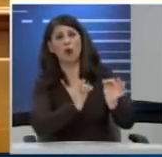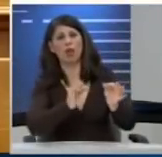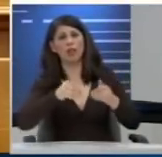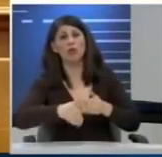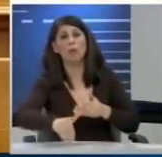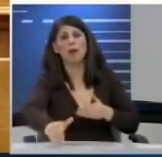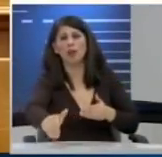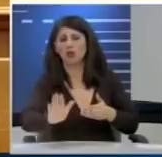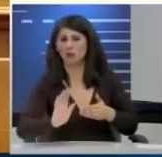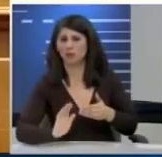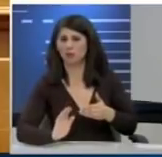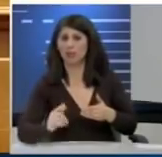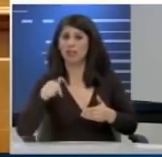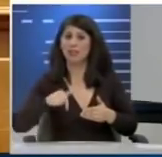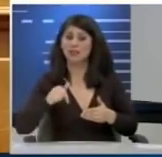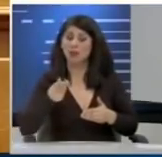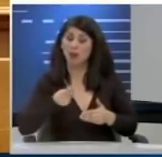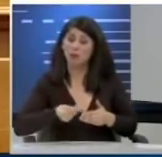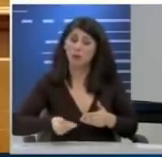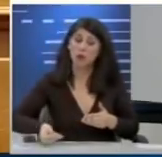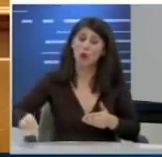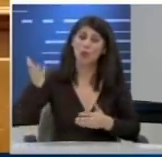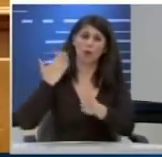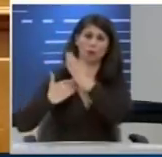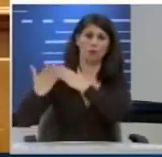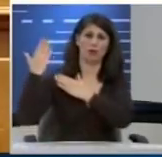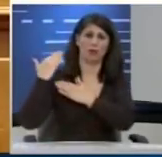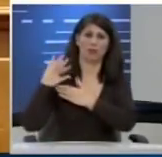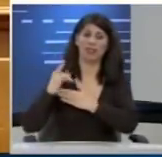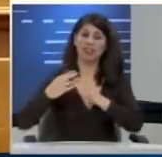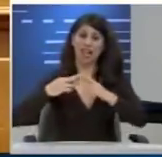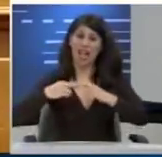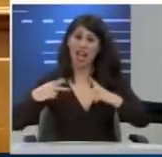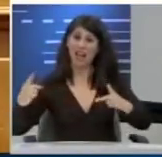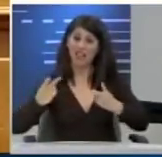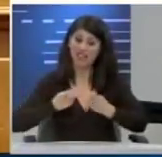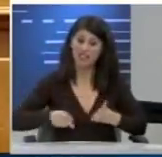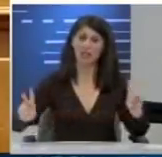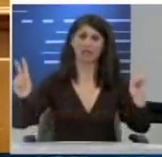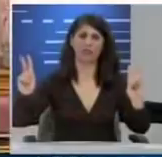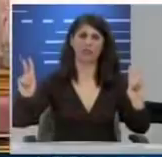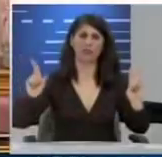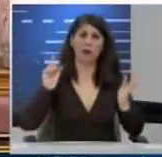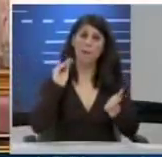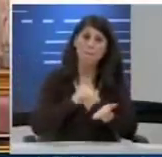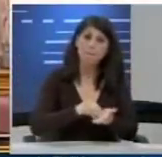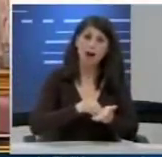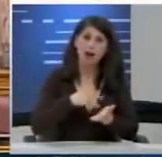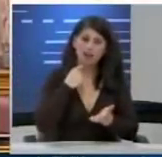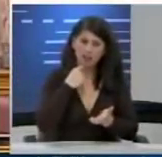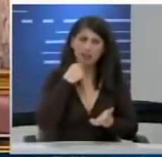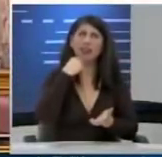μέλλοντος. Σήμερα πιο πολύ από ποτέ, γιατί οι εχθροί της ελευθερίας σηκώνουν ξανά κεφάλι στην